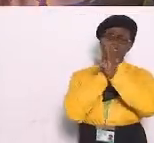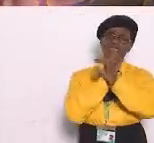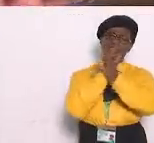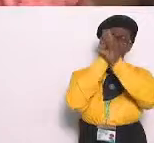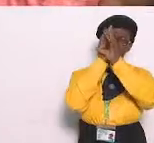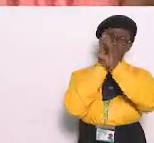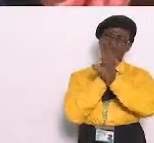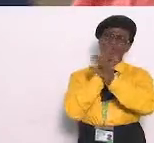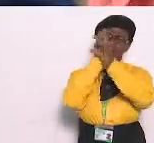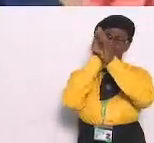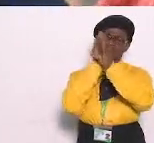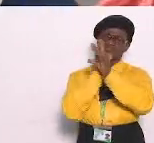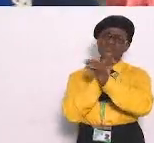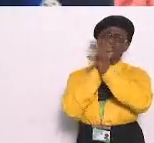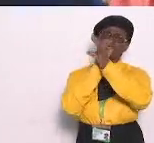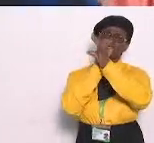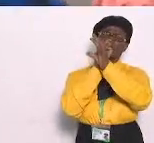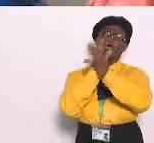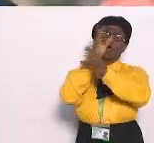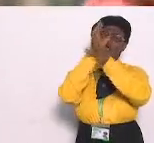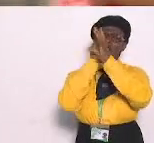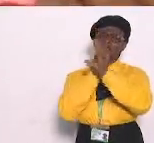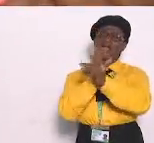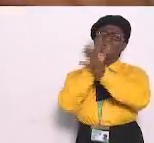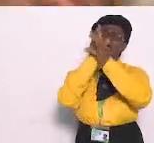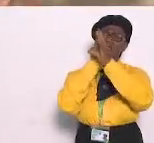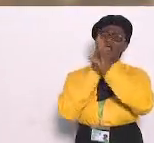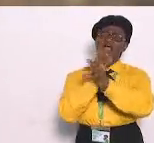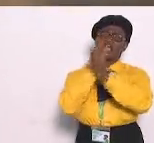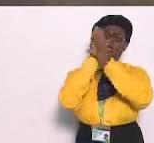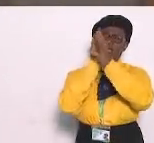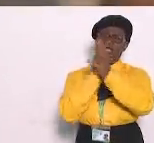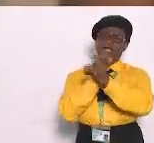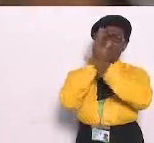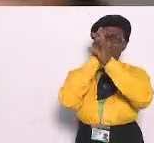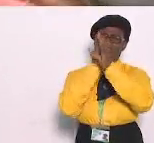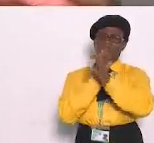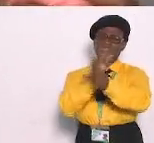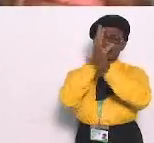Dieu le moment est arrivé pour nous encore de